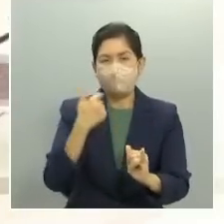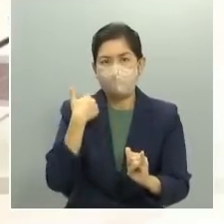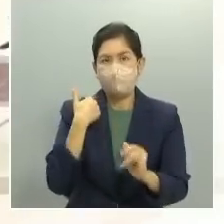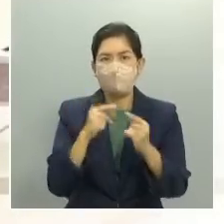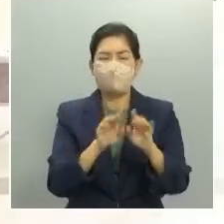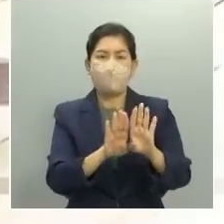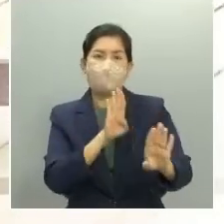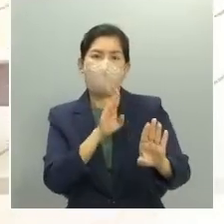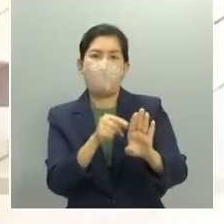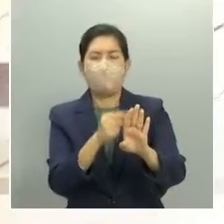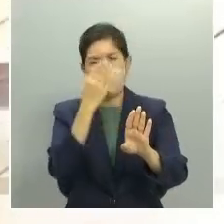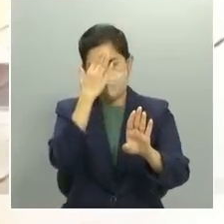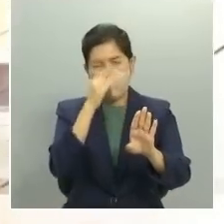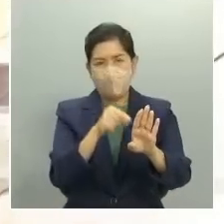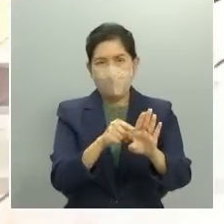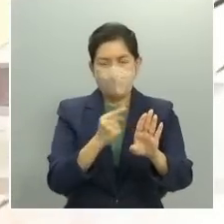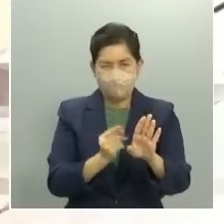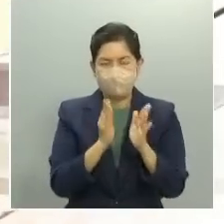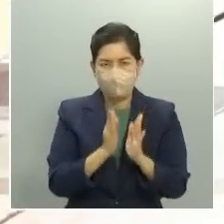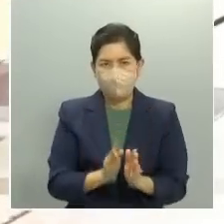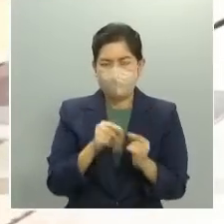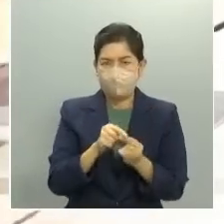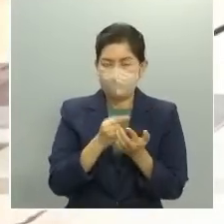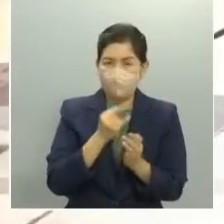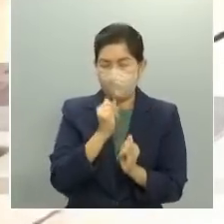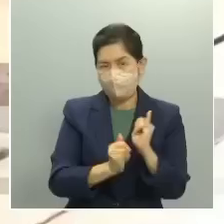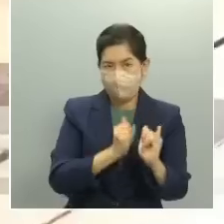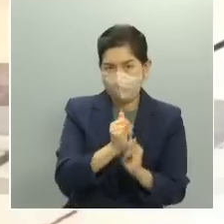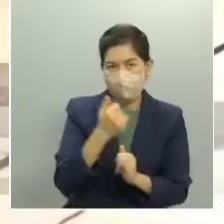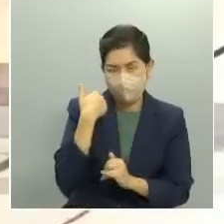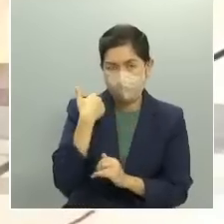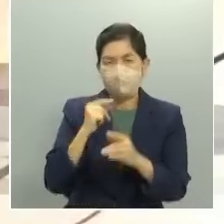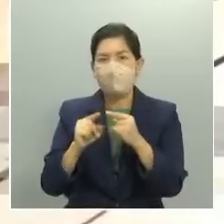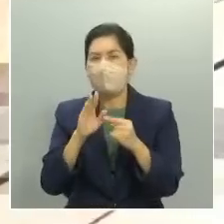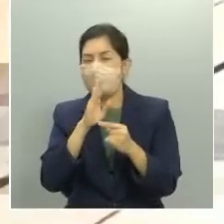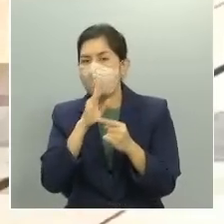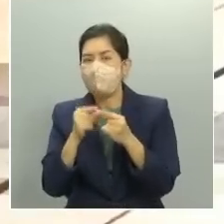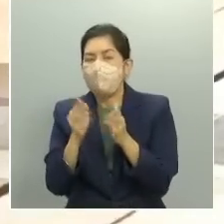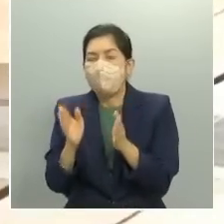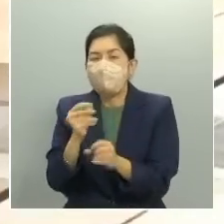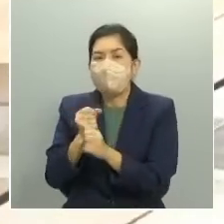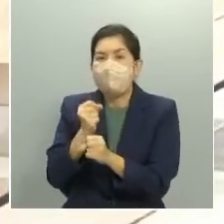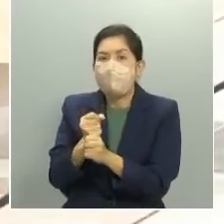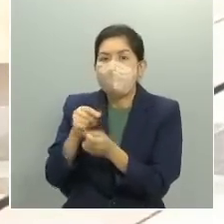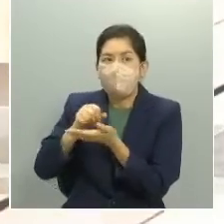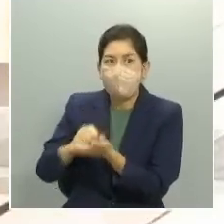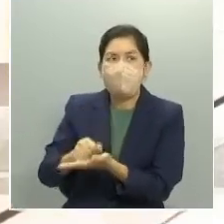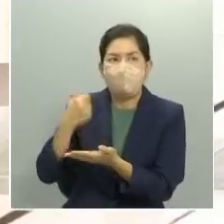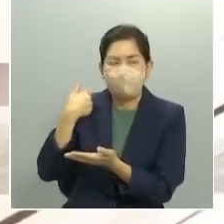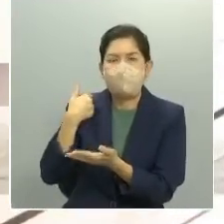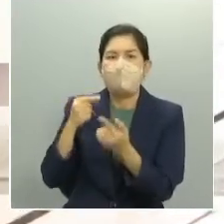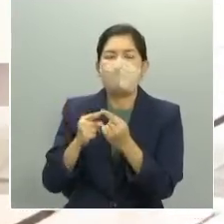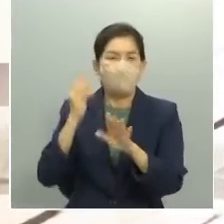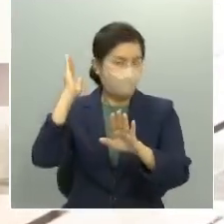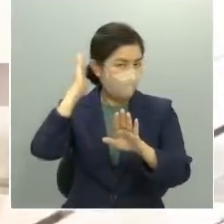จะเข้าออกอีกประตูนึงคือหลังร้านตรงบริเวณหลังเวทีอะค่ะแต่ประตูนี้นะคะที่ประตูหลังจะต้องมีกาดคอยเปิดปิดประ